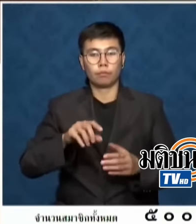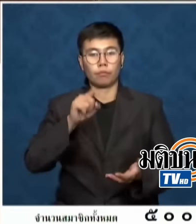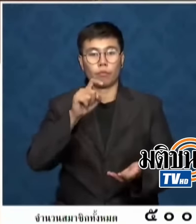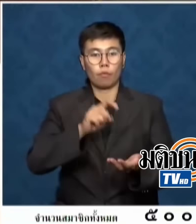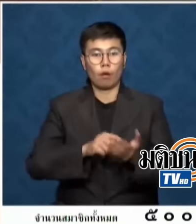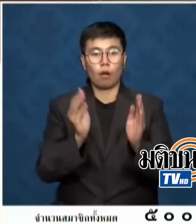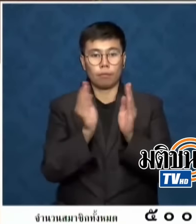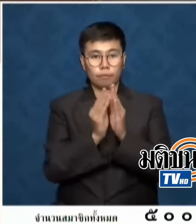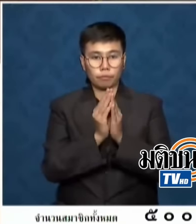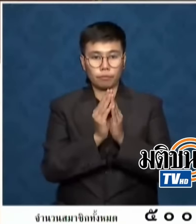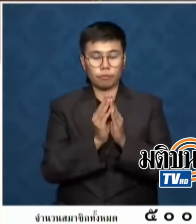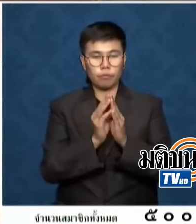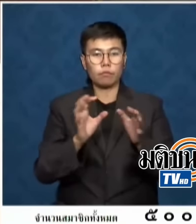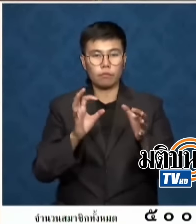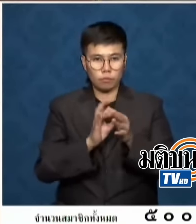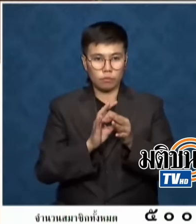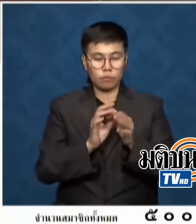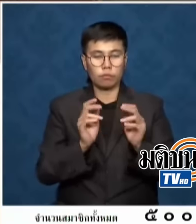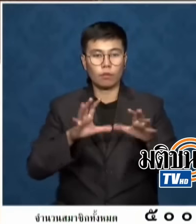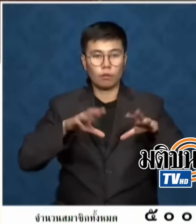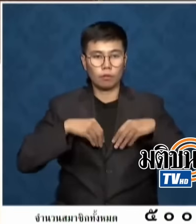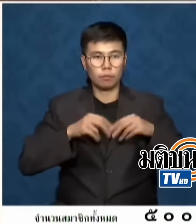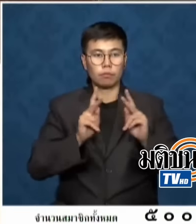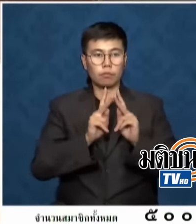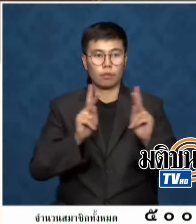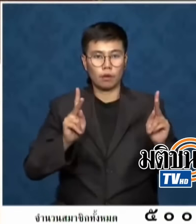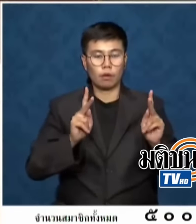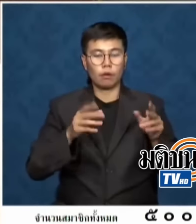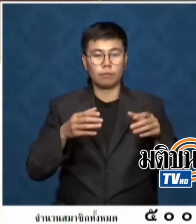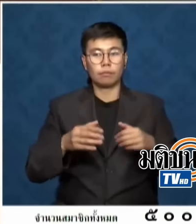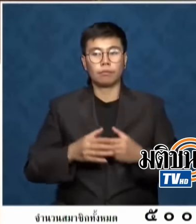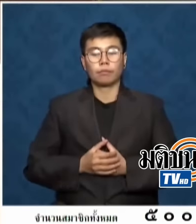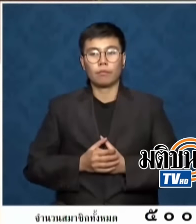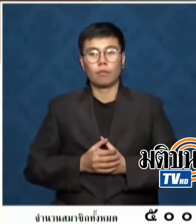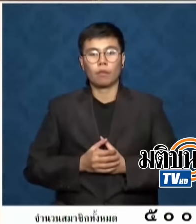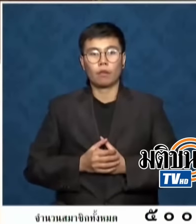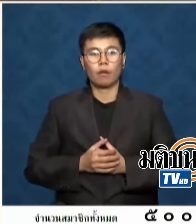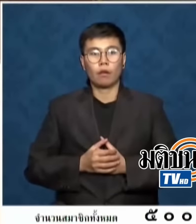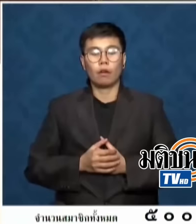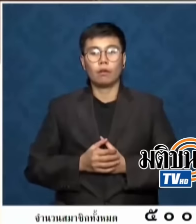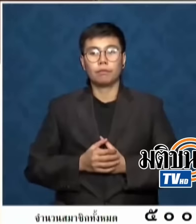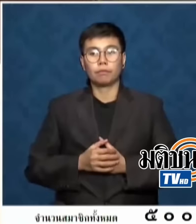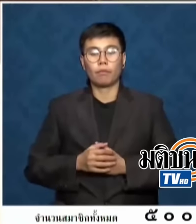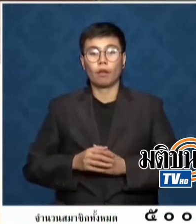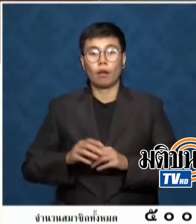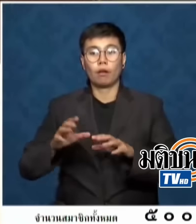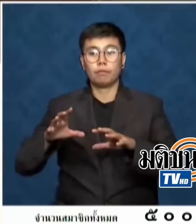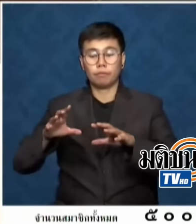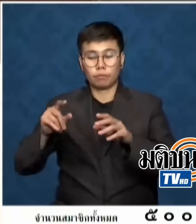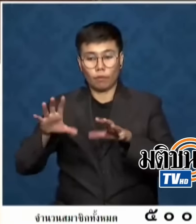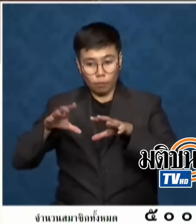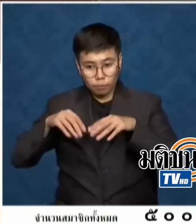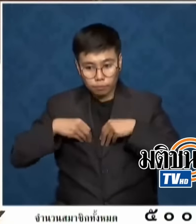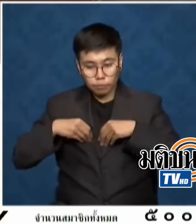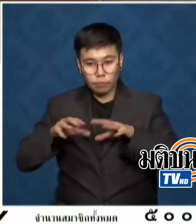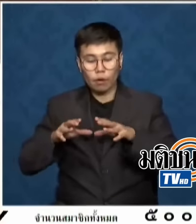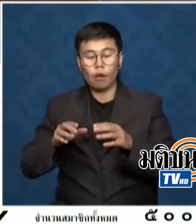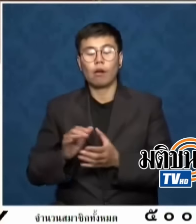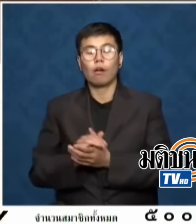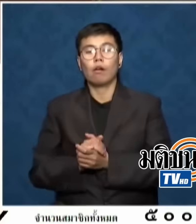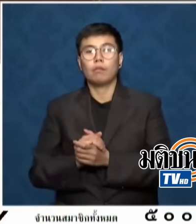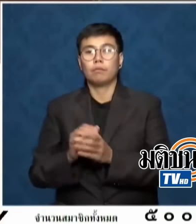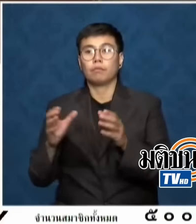ดเห็นด้วยกับคณะกรรมการโปรดกดปุ่มเห็นด้วยผู้ใดเห็นด้วยกับกรรมการที่ขอสงวนความเห็นนะ